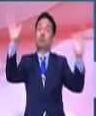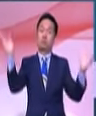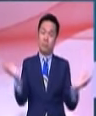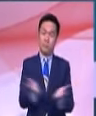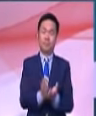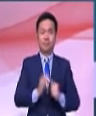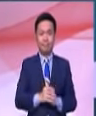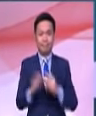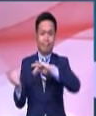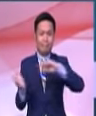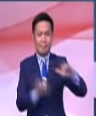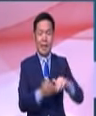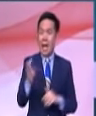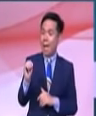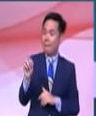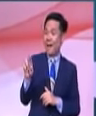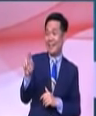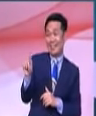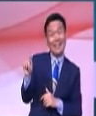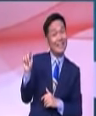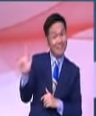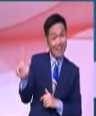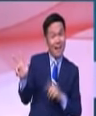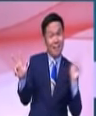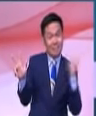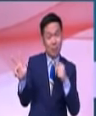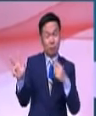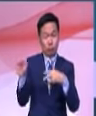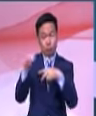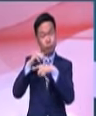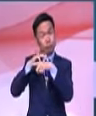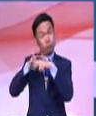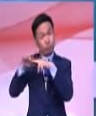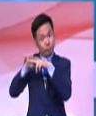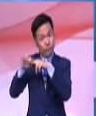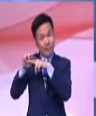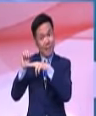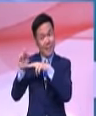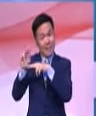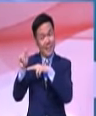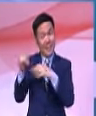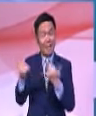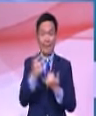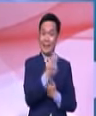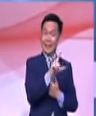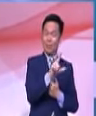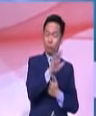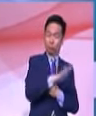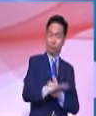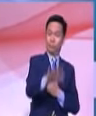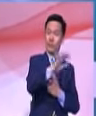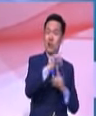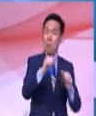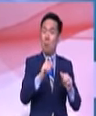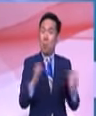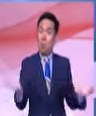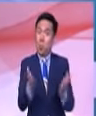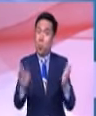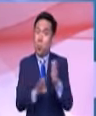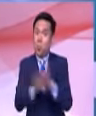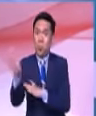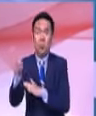Projek transit aliran masa 3 MRT3 berupaya memanfaatkan penduduk Lembah Kelang selain merangsang pertumbuhan ekonomi negara